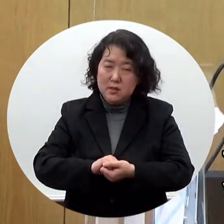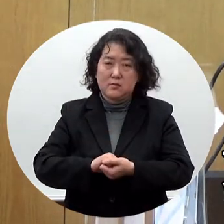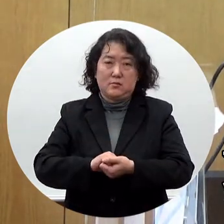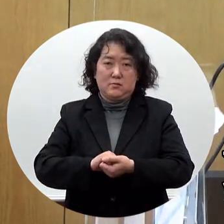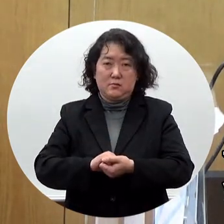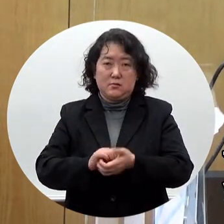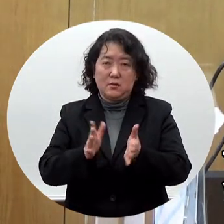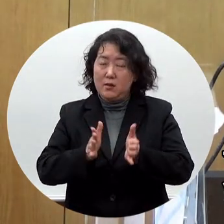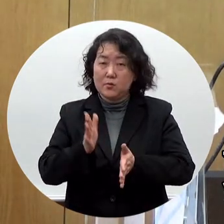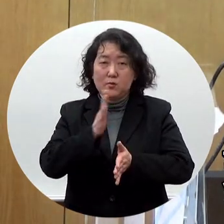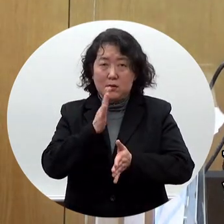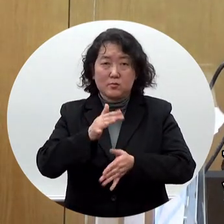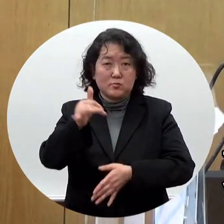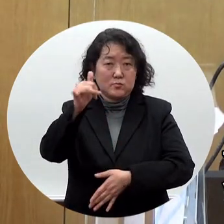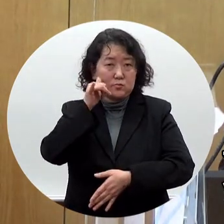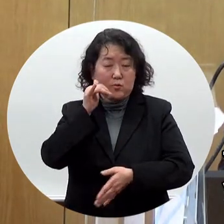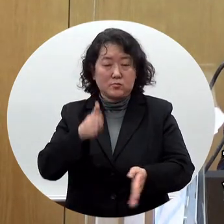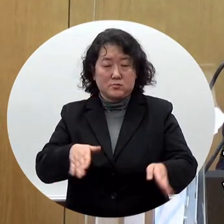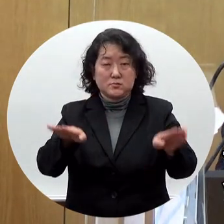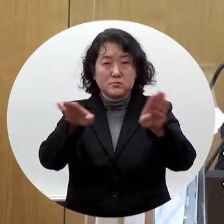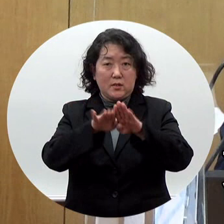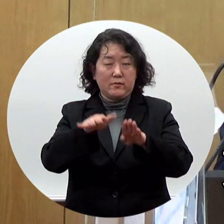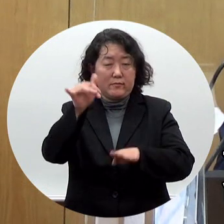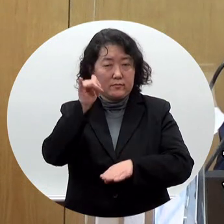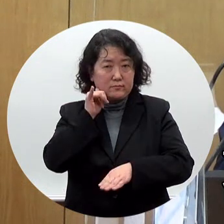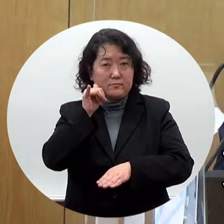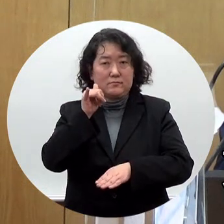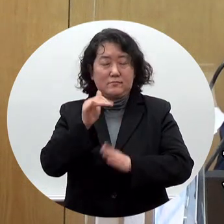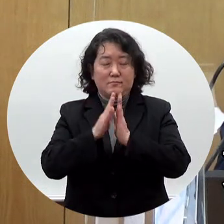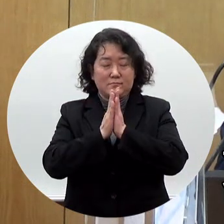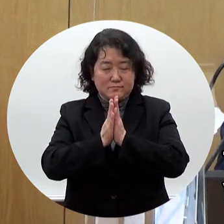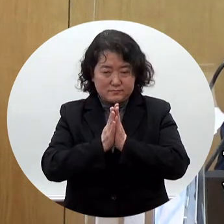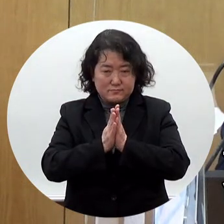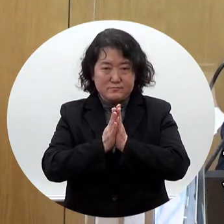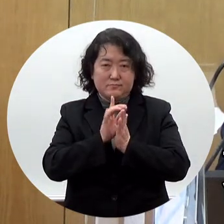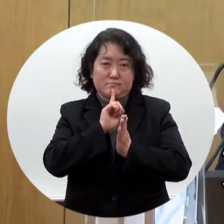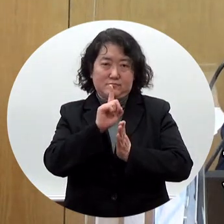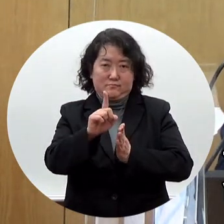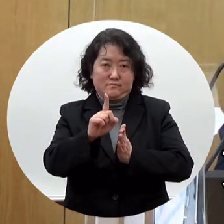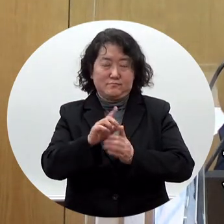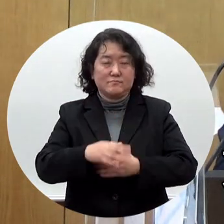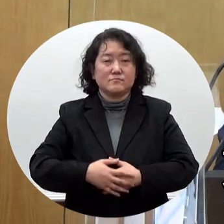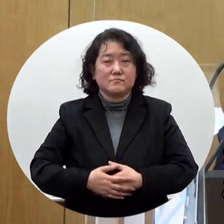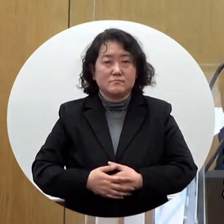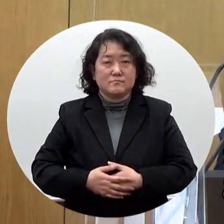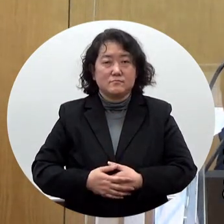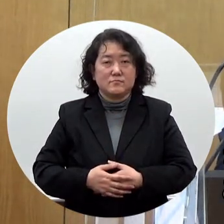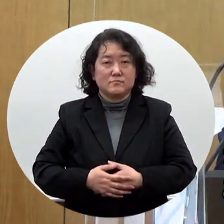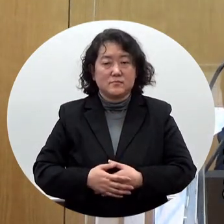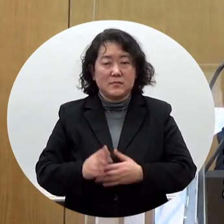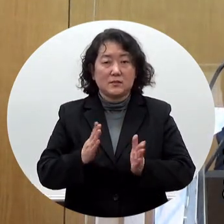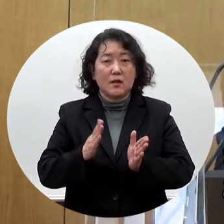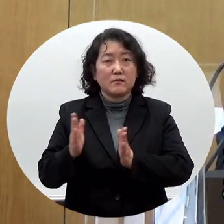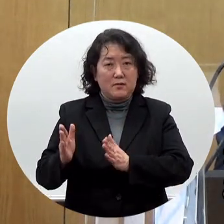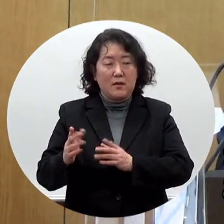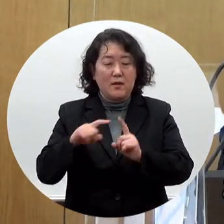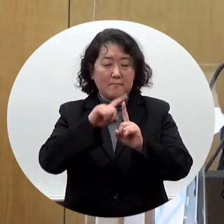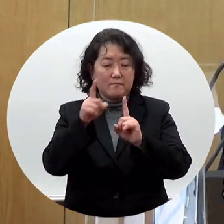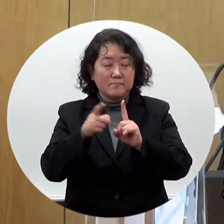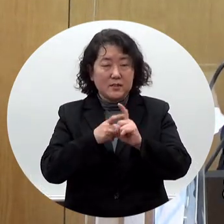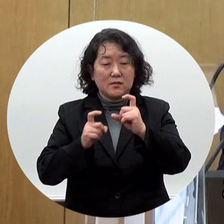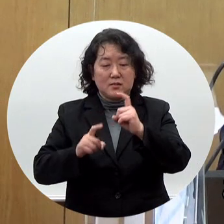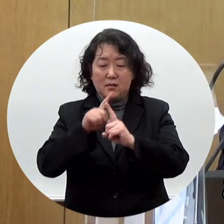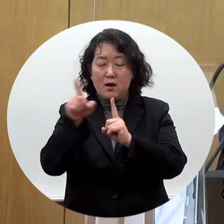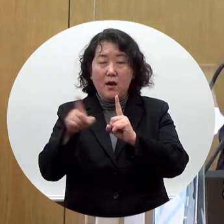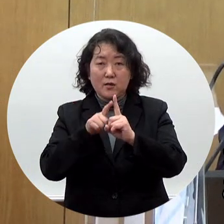に工具センターまでお問い合わせをいただきますようお願いを申し上げる次第です。さて、PCR